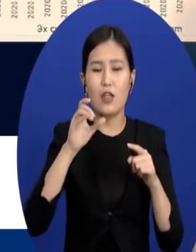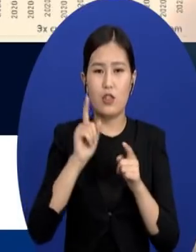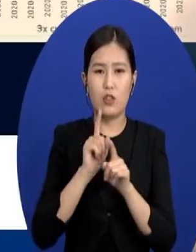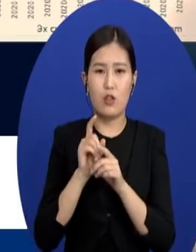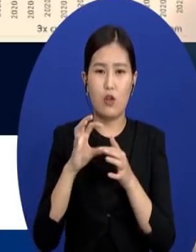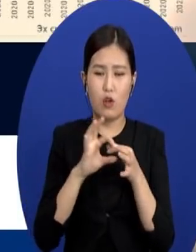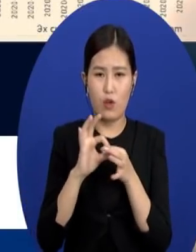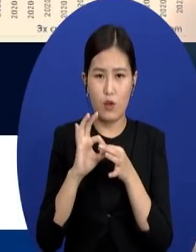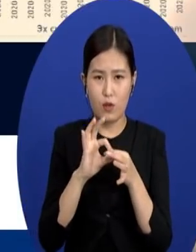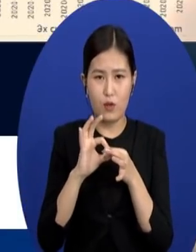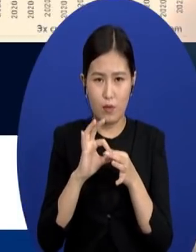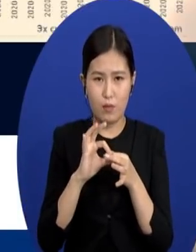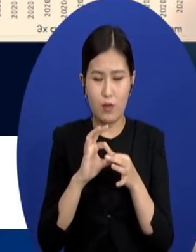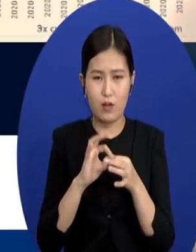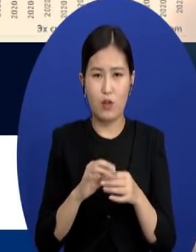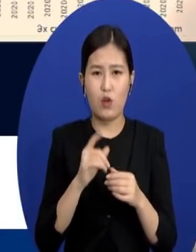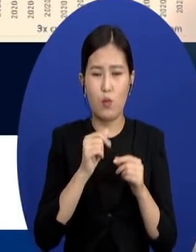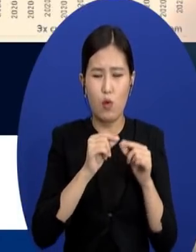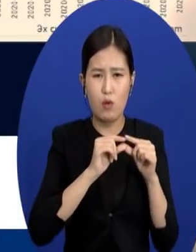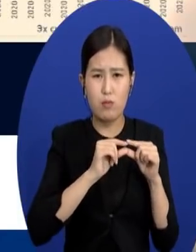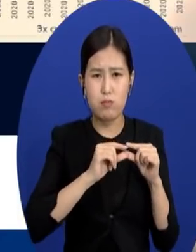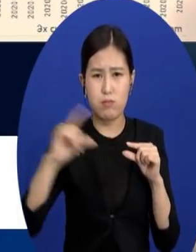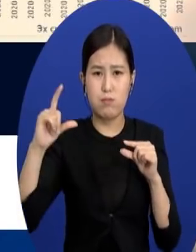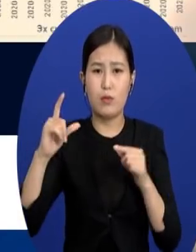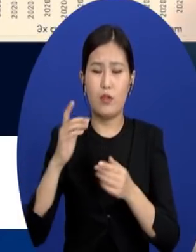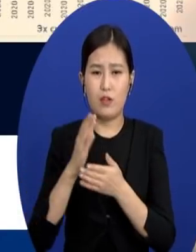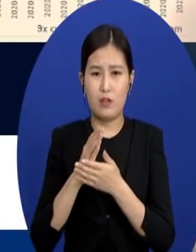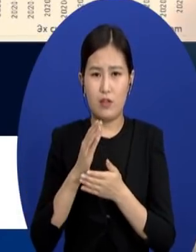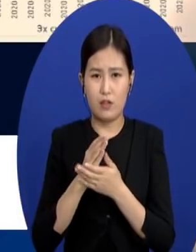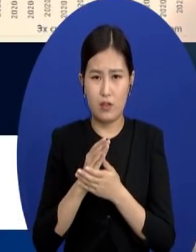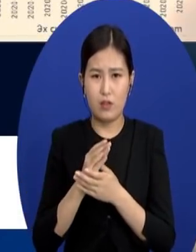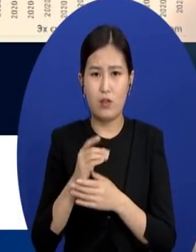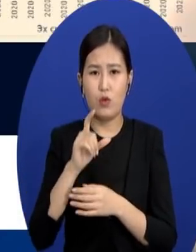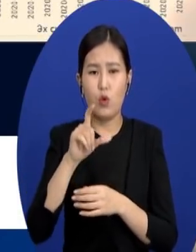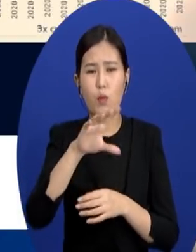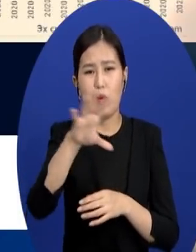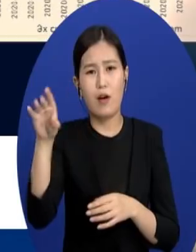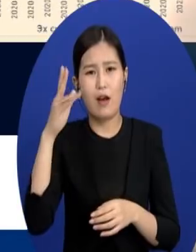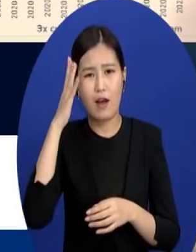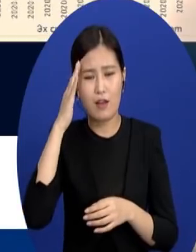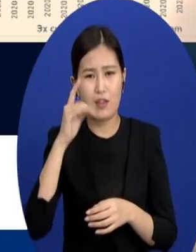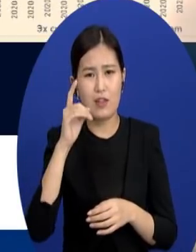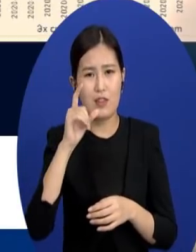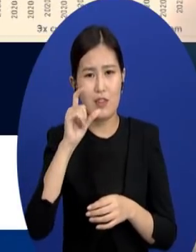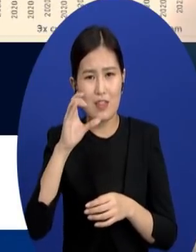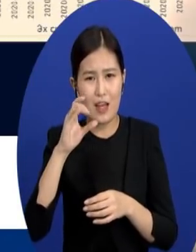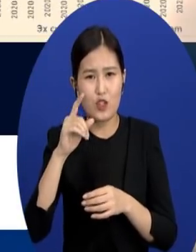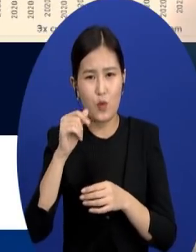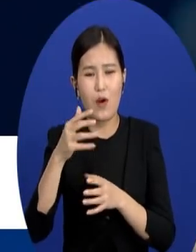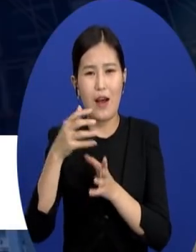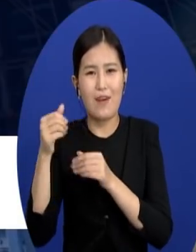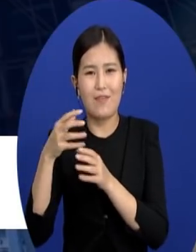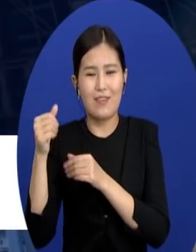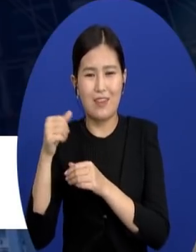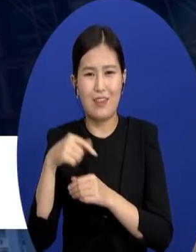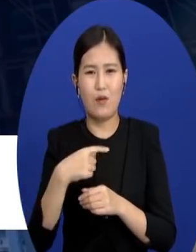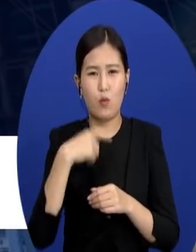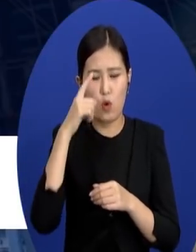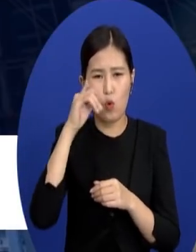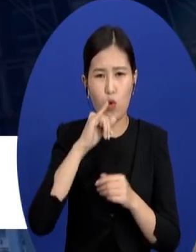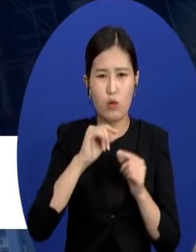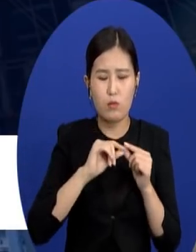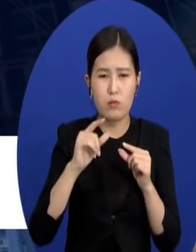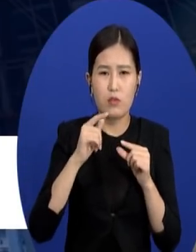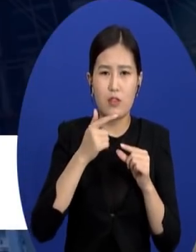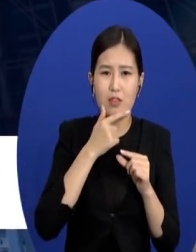өссөн дүнтэй байгаамаа. За хилийн чандад нүүрсний эрэлт өсөж зэсийн үн нэмэгдэж байгаач манай экспорт хөдөлгөөл нэмэгдэж чадахгүй байна. За мөн дотоодод цар